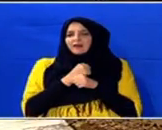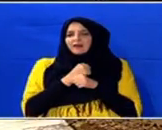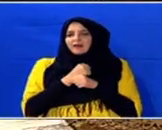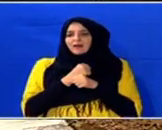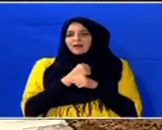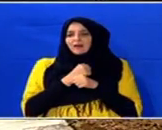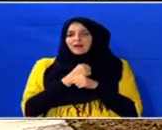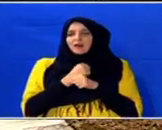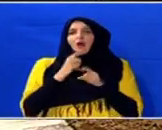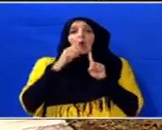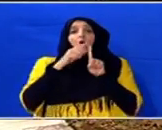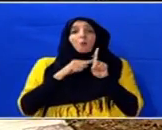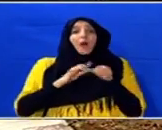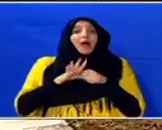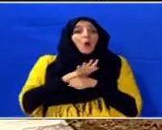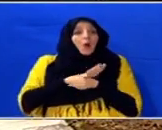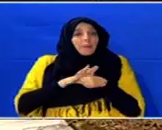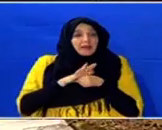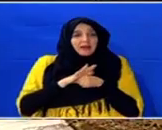نصليهاش خلاصة.